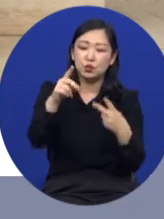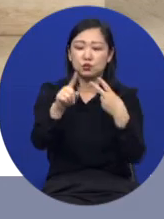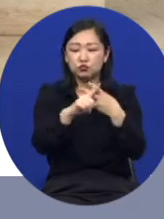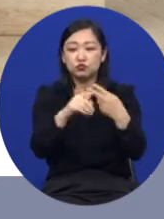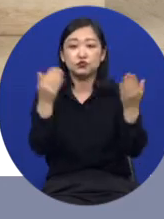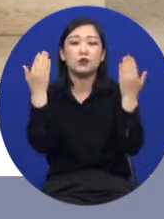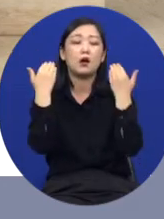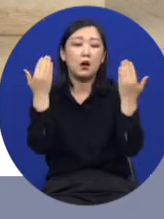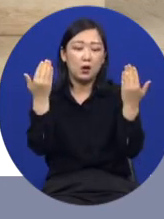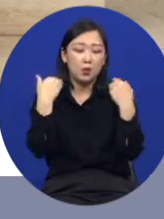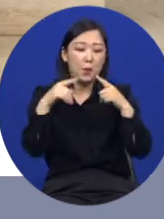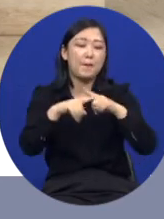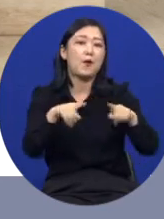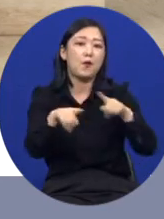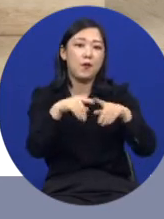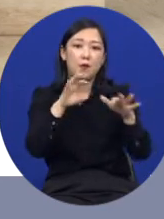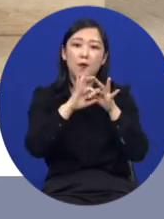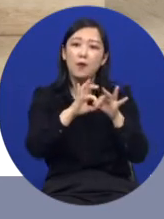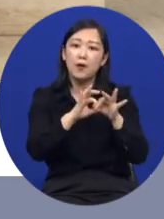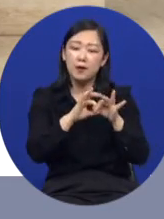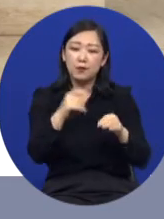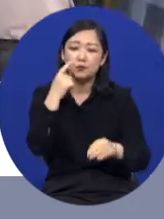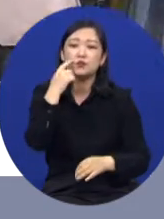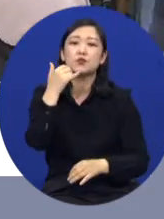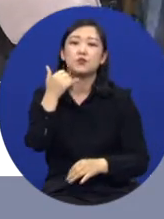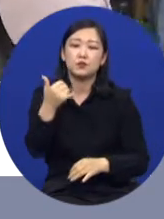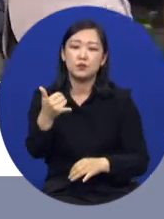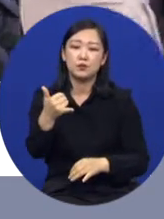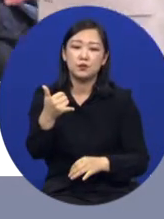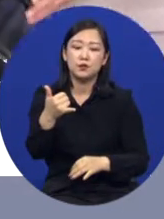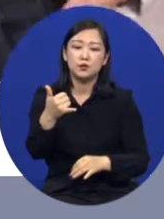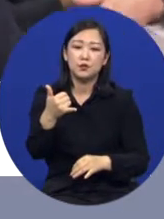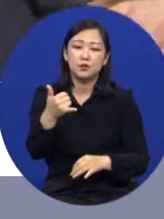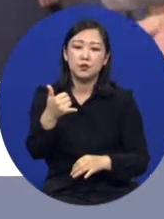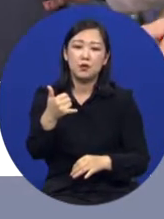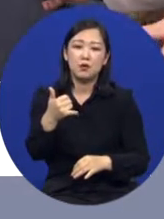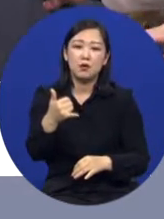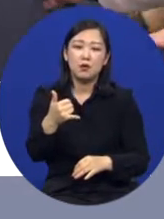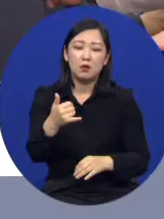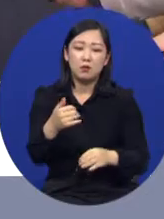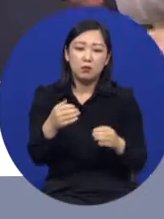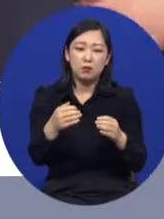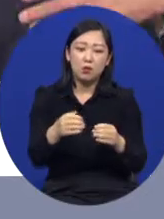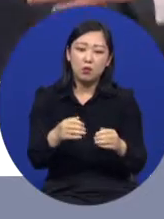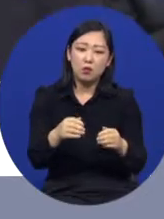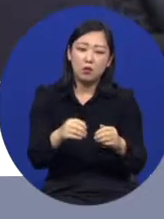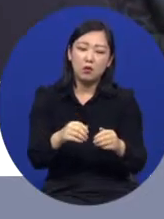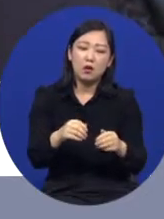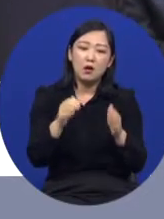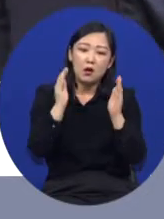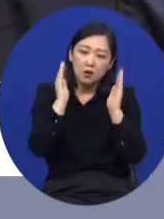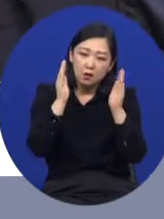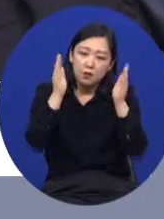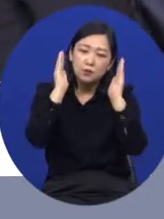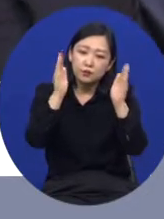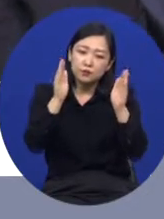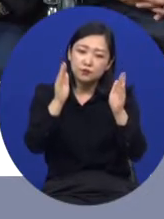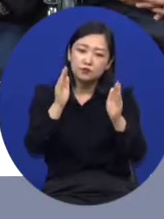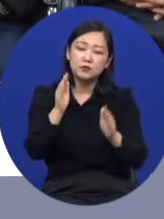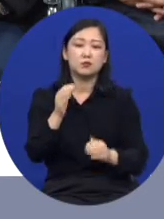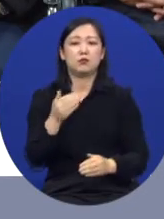그 어떤 평가에 관련된 학부모들이 학력에 이제 어떤 열망, 그것이 이제